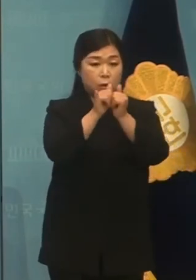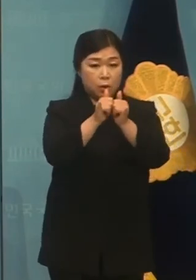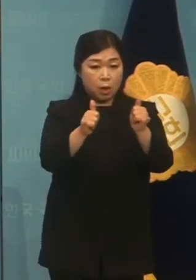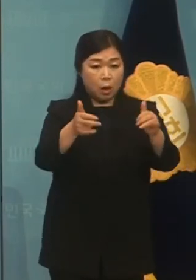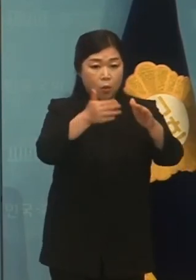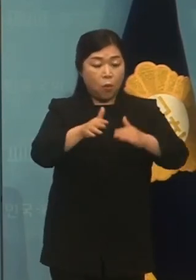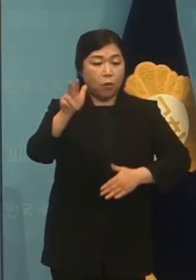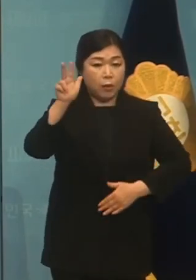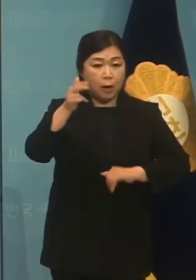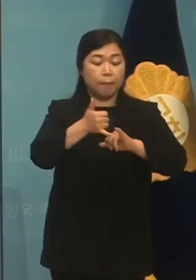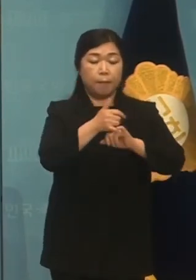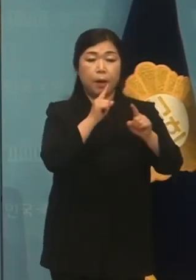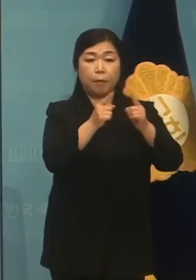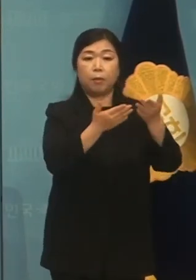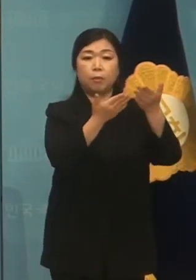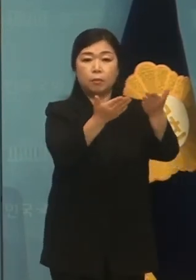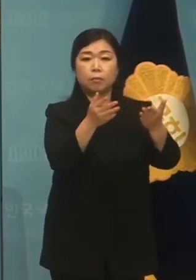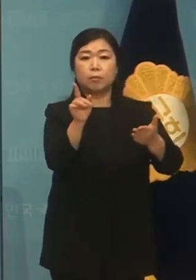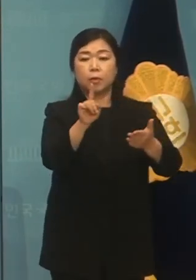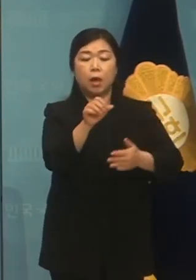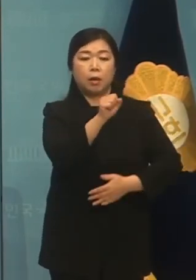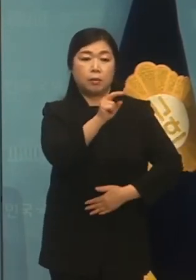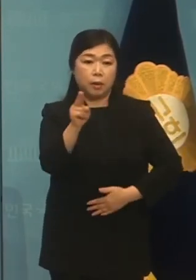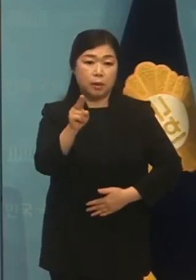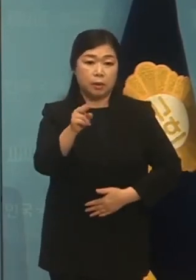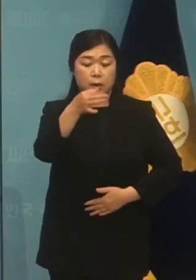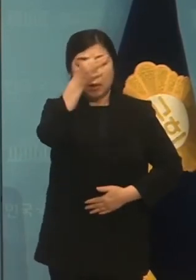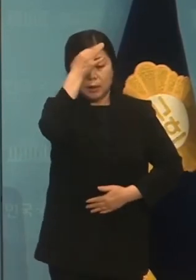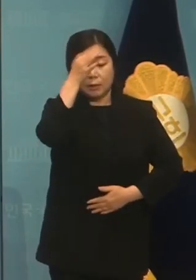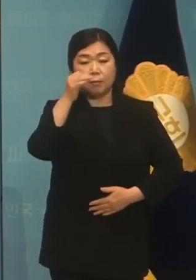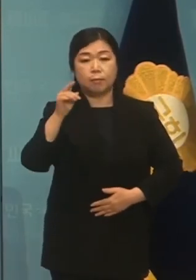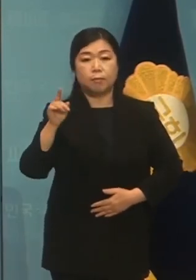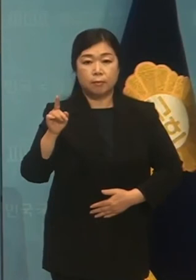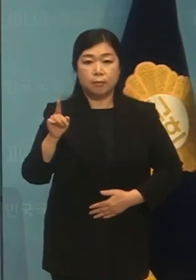후보 공약으로서 발표한 것은 SH 기능은